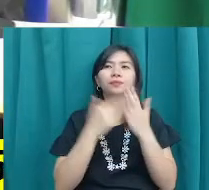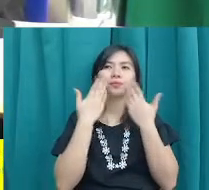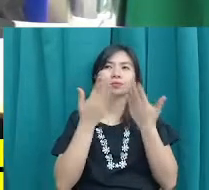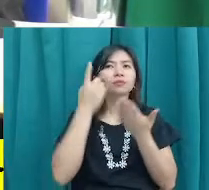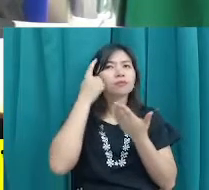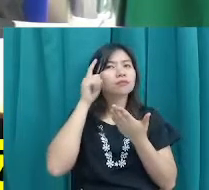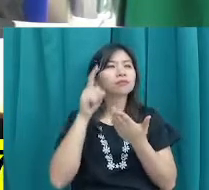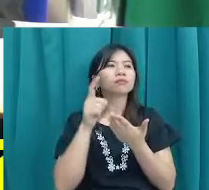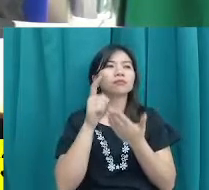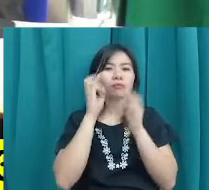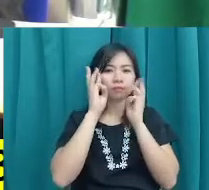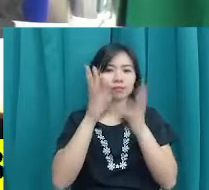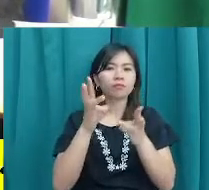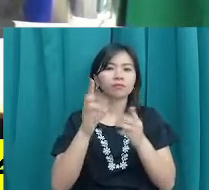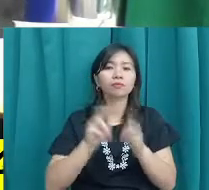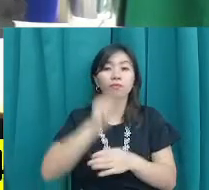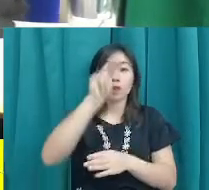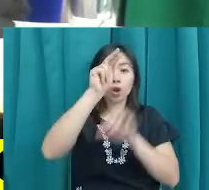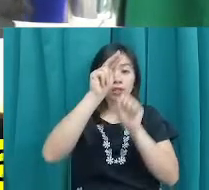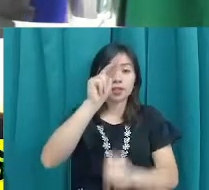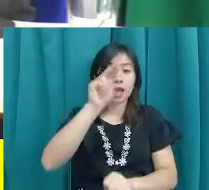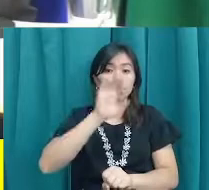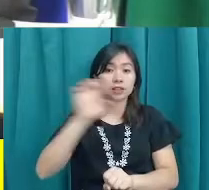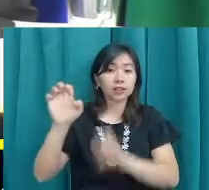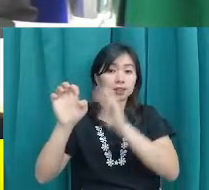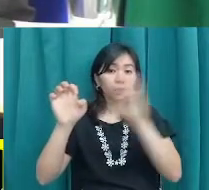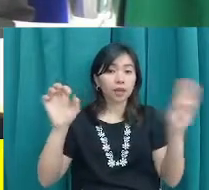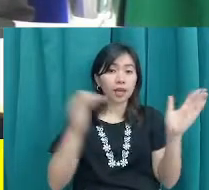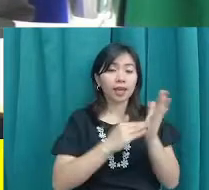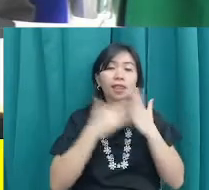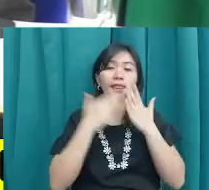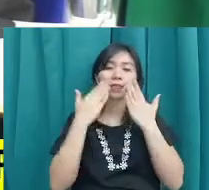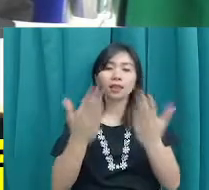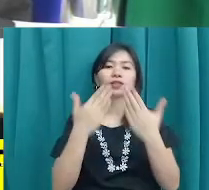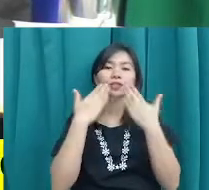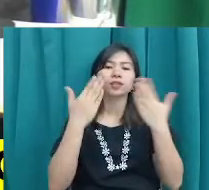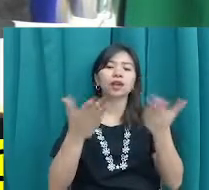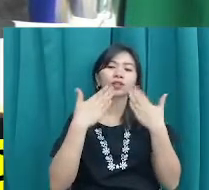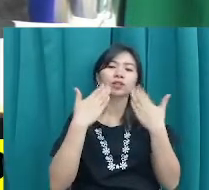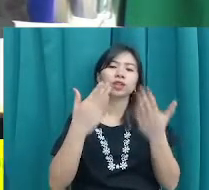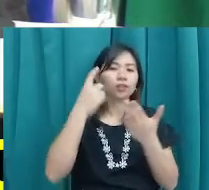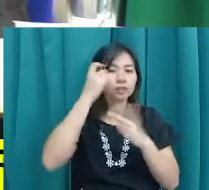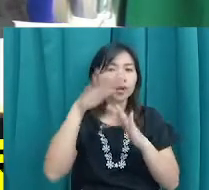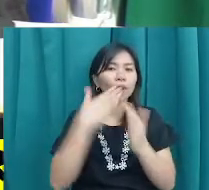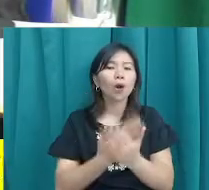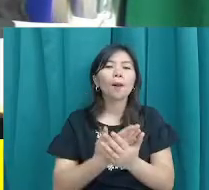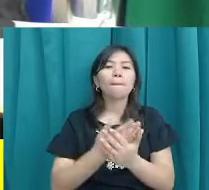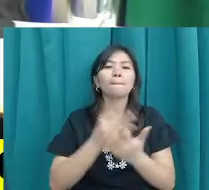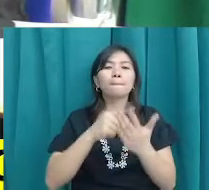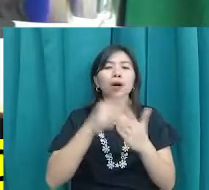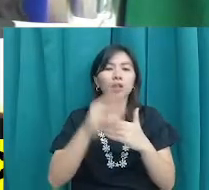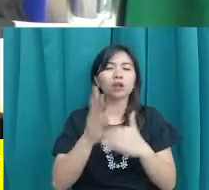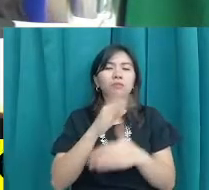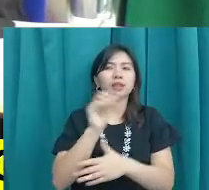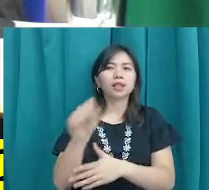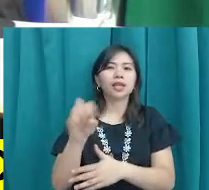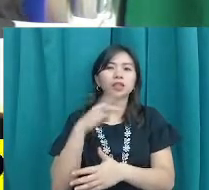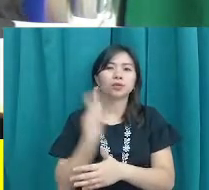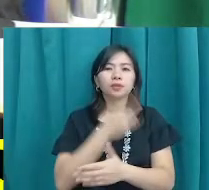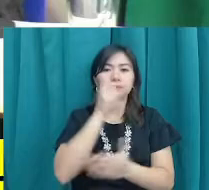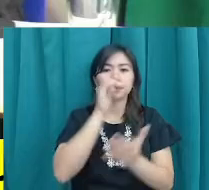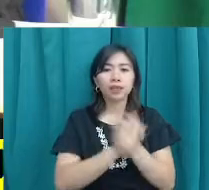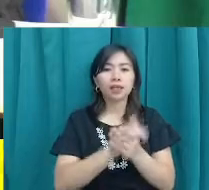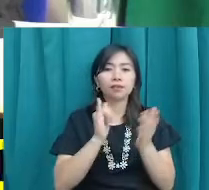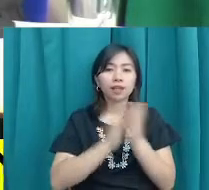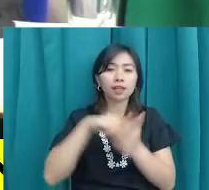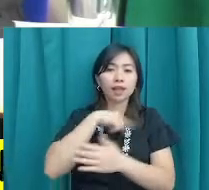programa. North, South, East, and West Corners. Thank you very much sa lahat po ng programa po na yan. At ako po ay naniniwala na bawat isa po sa